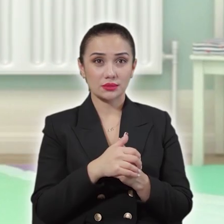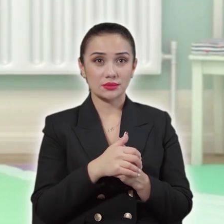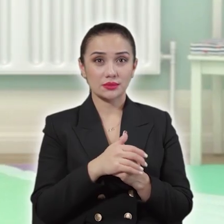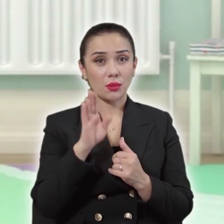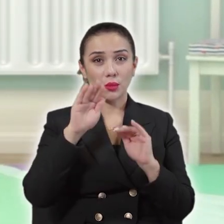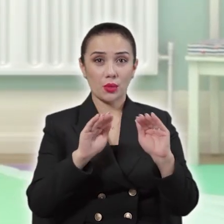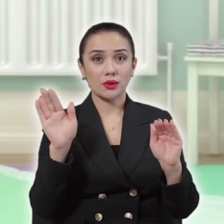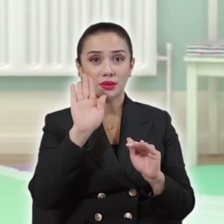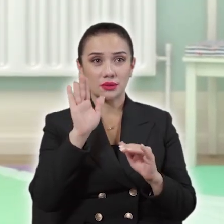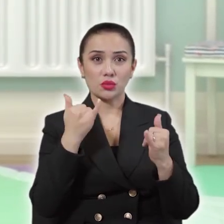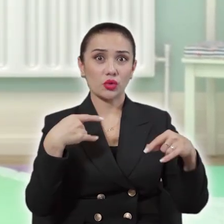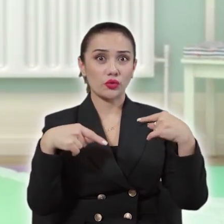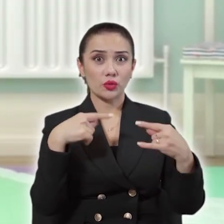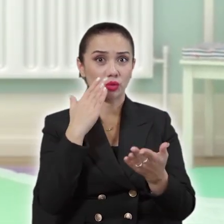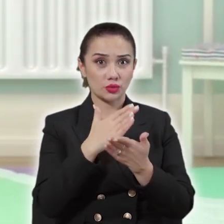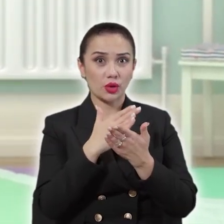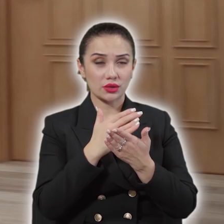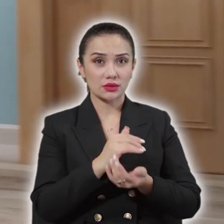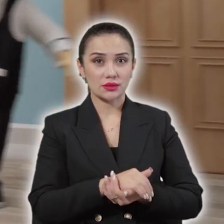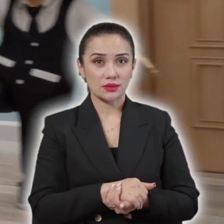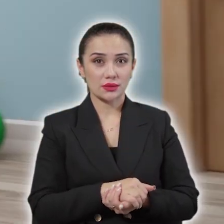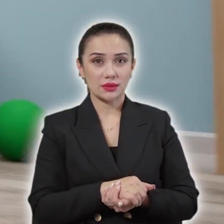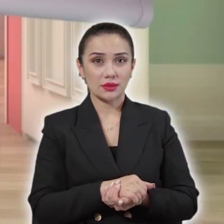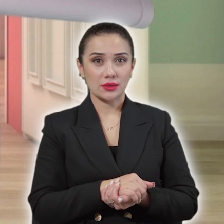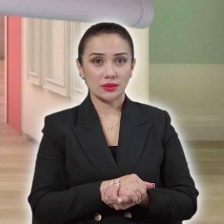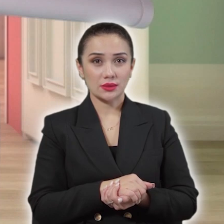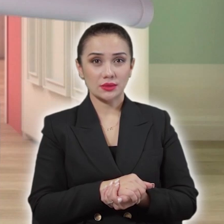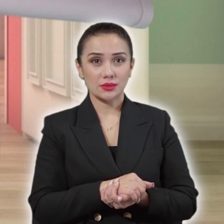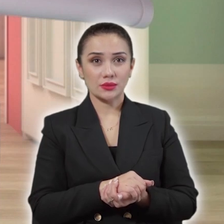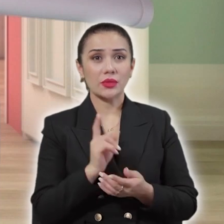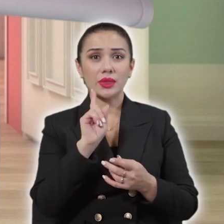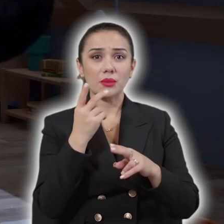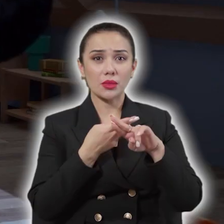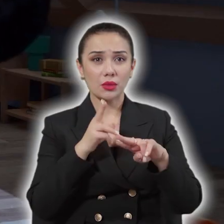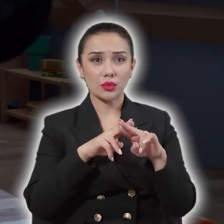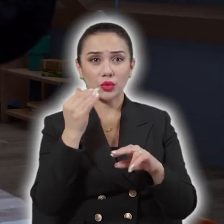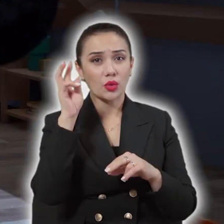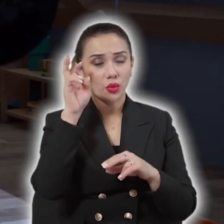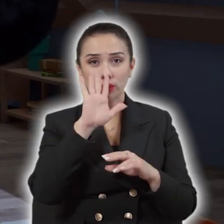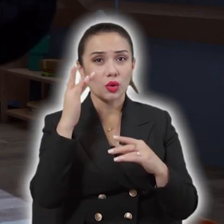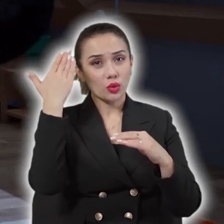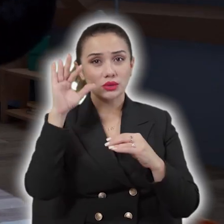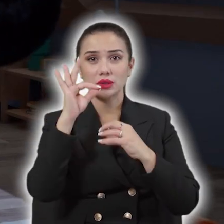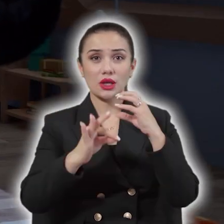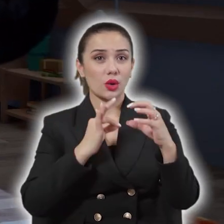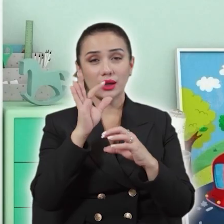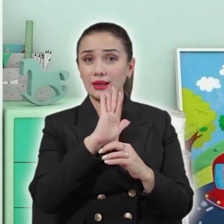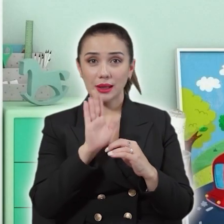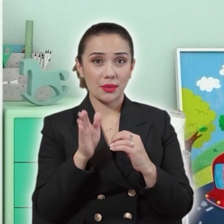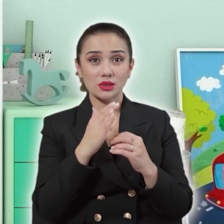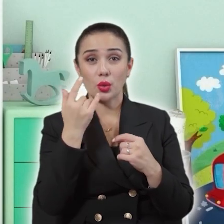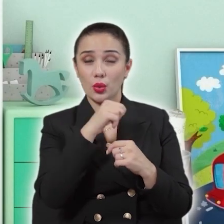qalaysizlar? Bugun futbolimiz bor edi-ku. Okay. Let's go. Korkma, bu o'zga sayyoraliklar